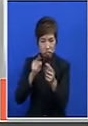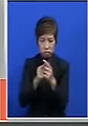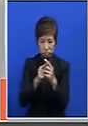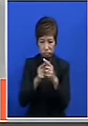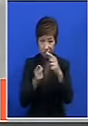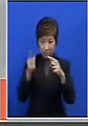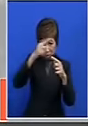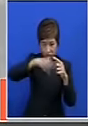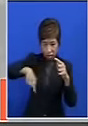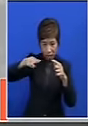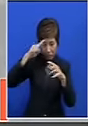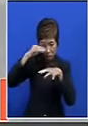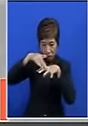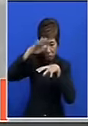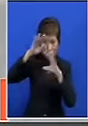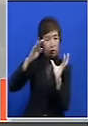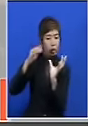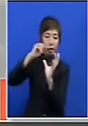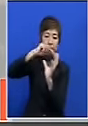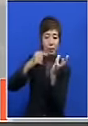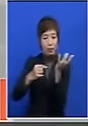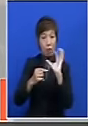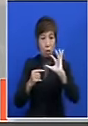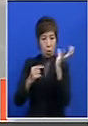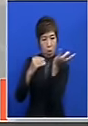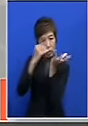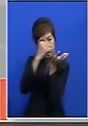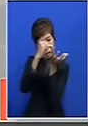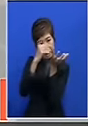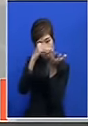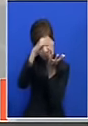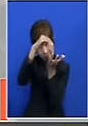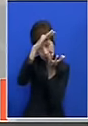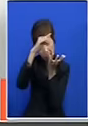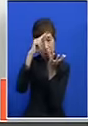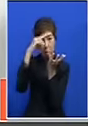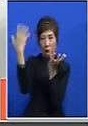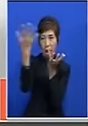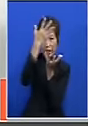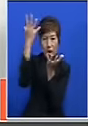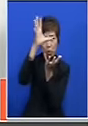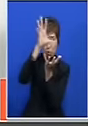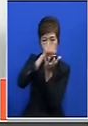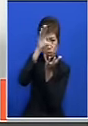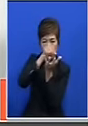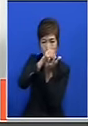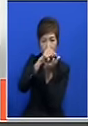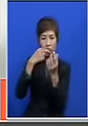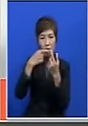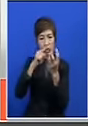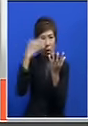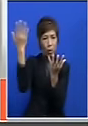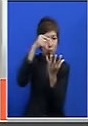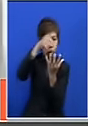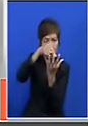สูงขึ้นไปบนชั้นบรรยากาศบริเวณขั้วโลกเหนือซึ่งมีความกดอากาศต่ำจึงกักเก็บอากาศหนาวเอาไว้แต่เมื่อความกดอากาศบริเวณขั้วโล